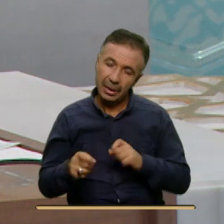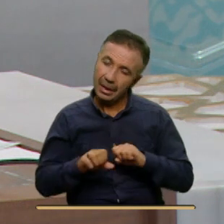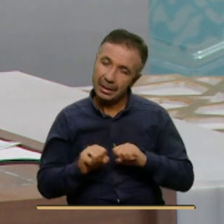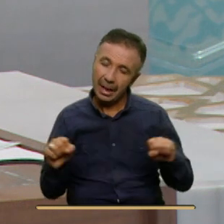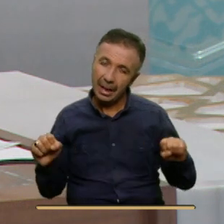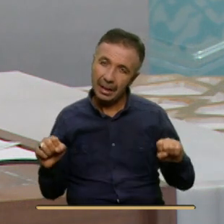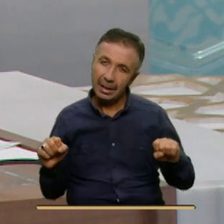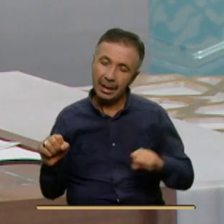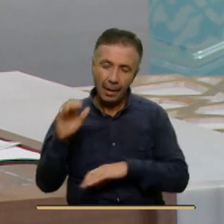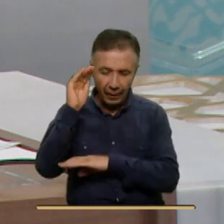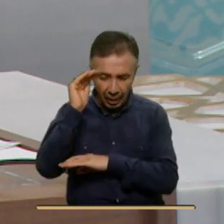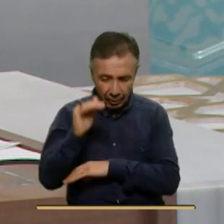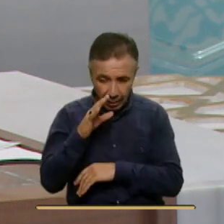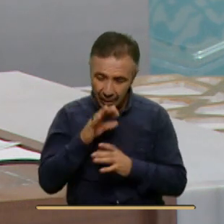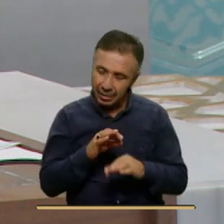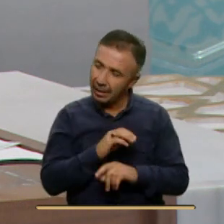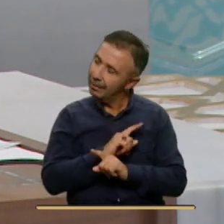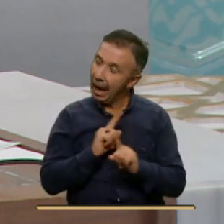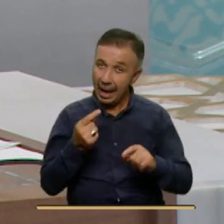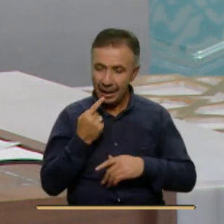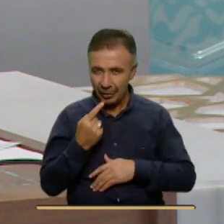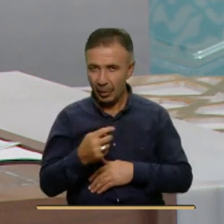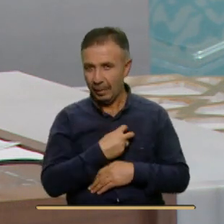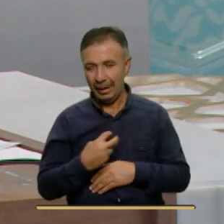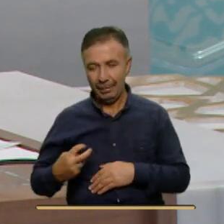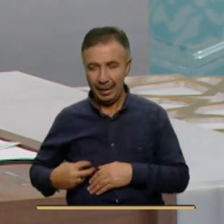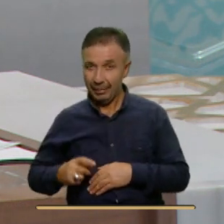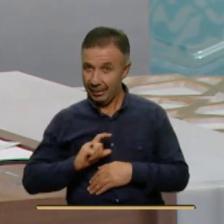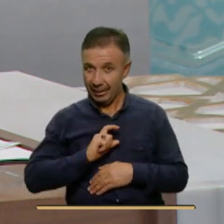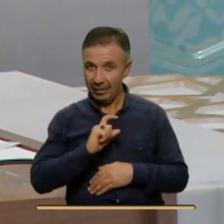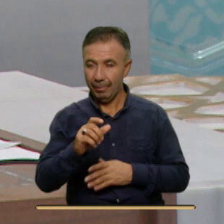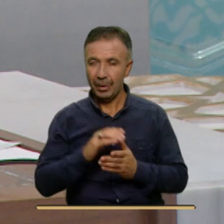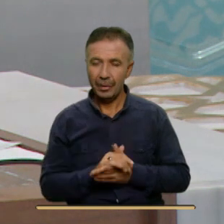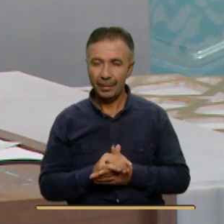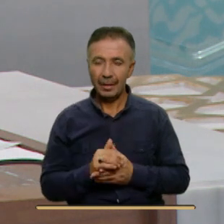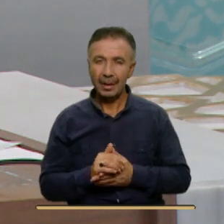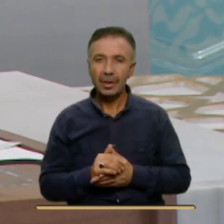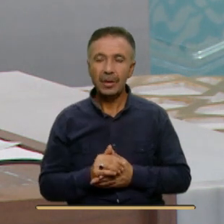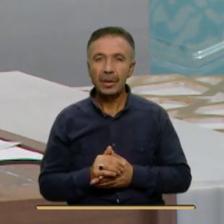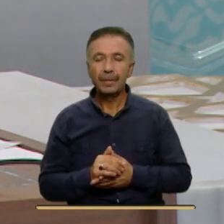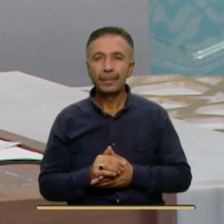iflas etmiş kimse. Hayır, hayır. Müflis şu kimse.